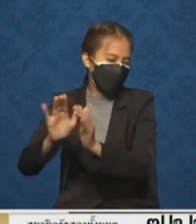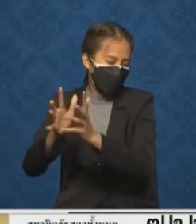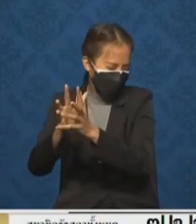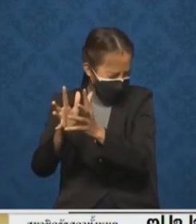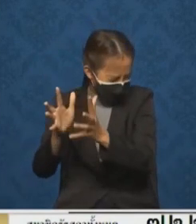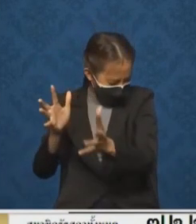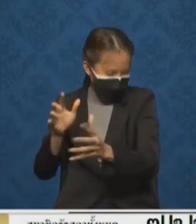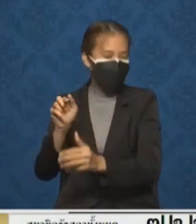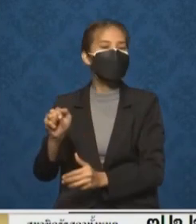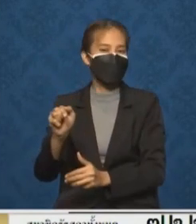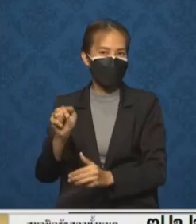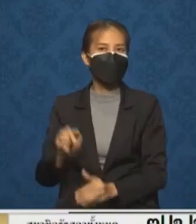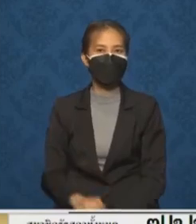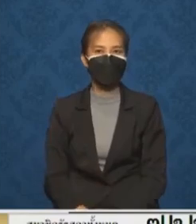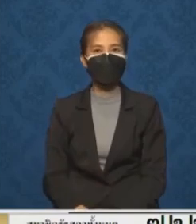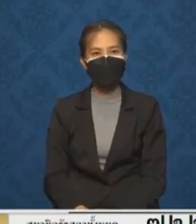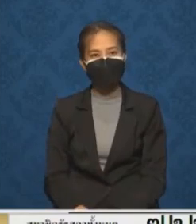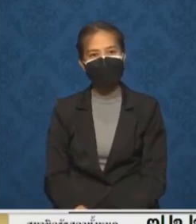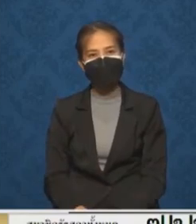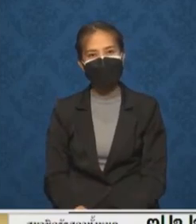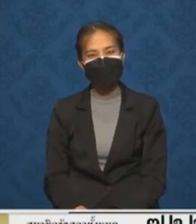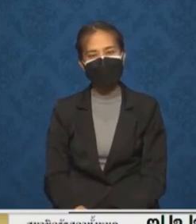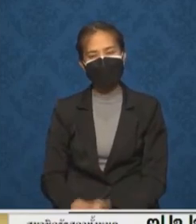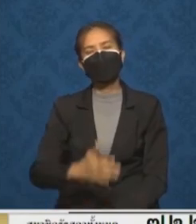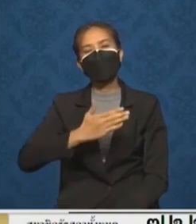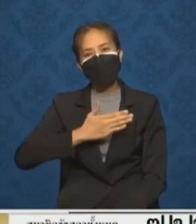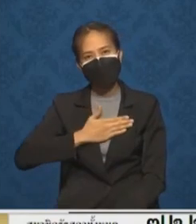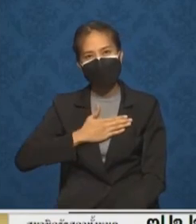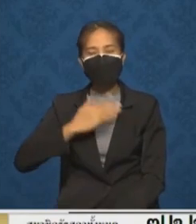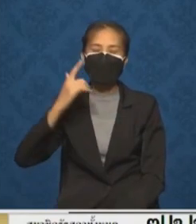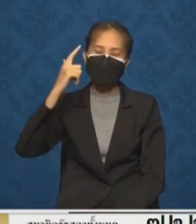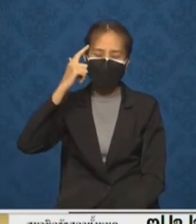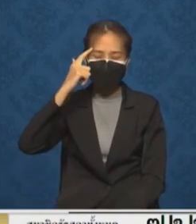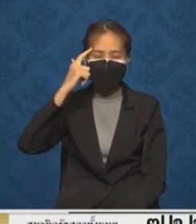ายเหลือเกินอย่างไรก็ตามผมคิดว่า